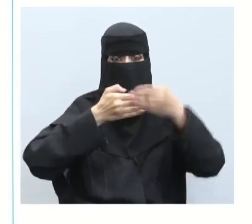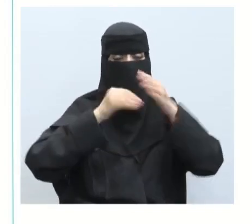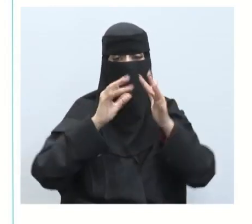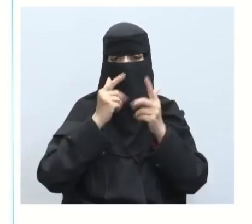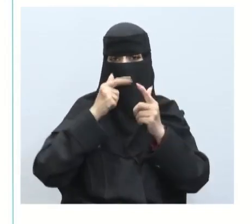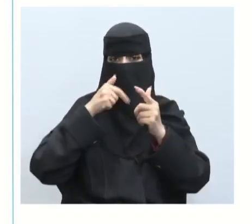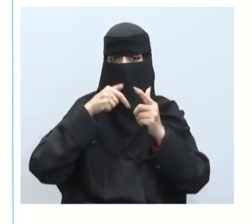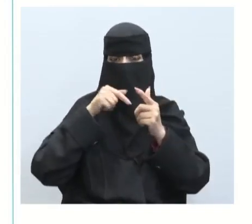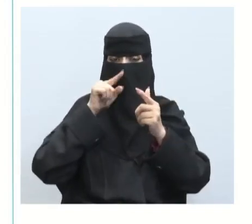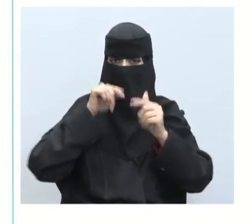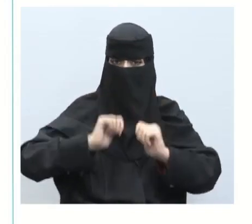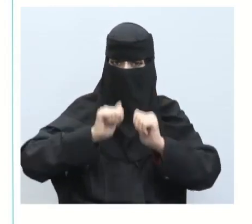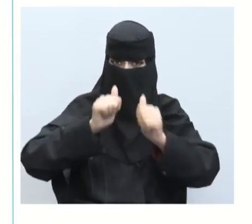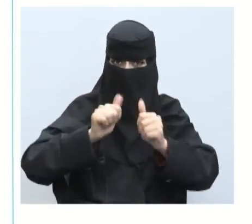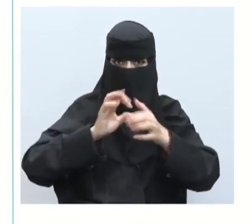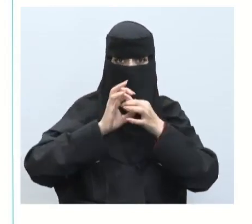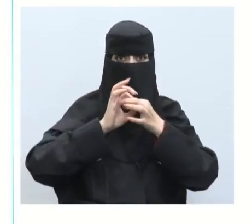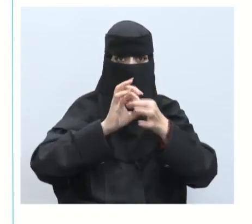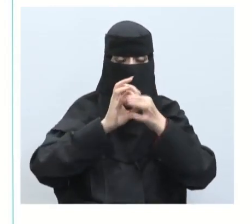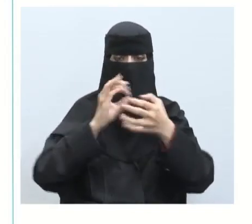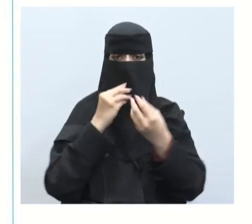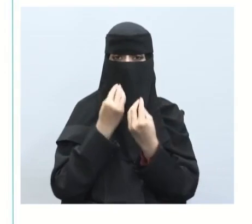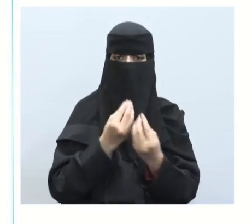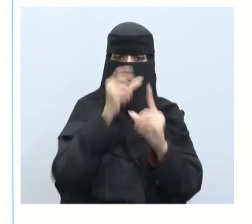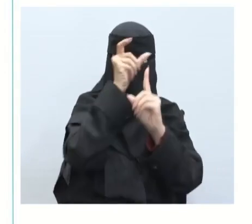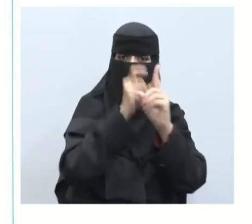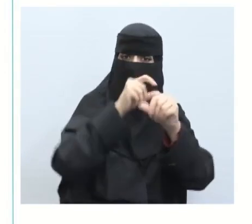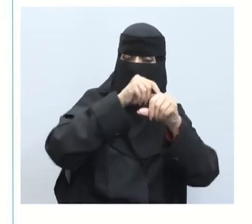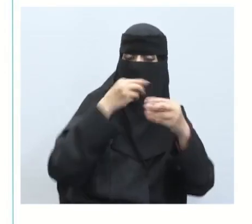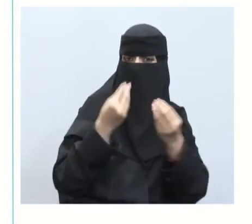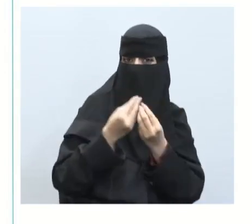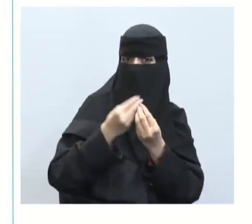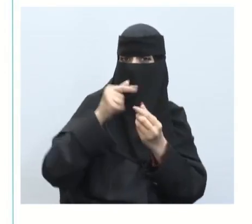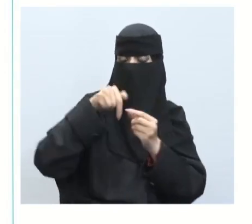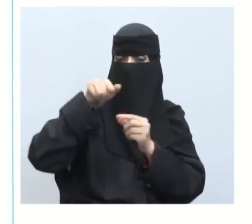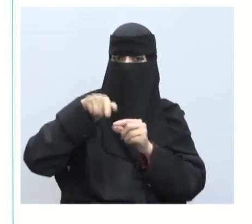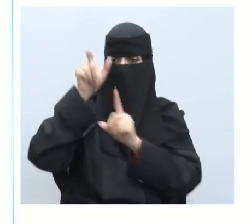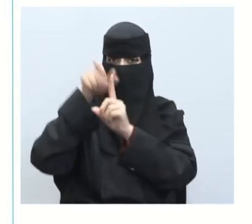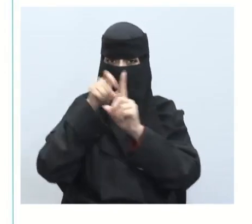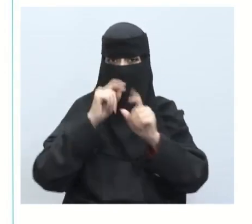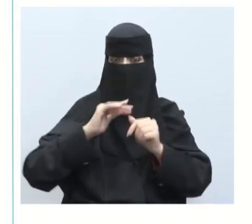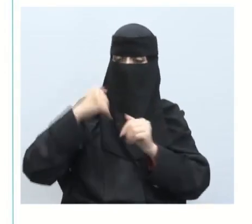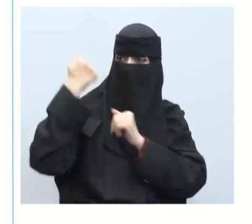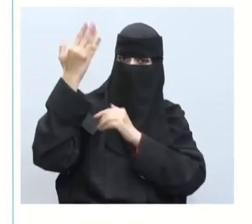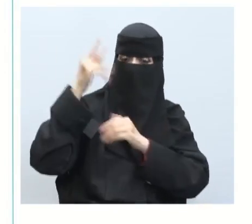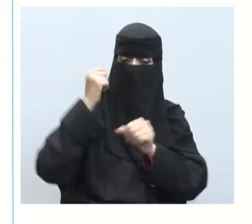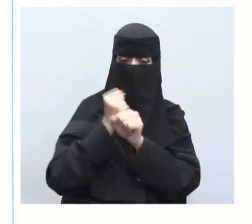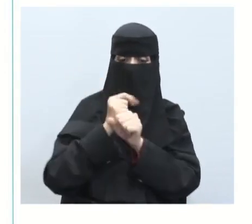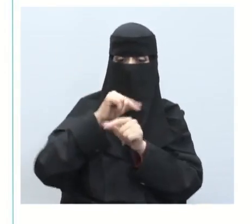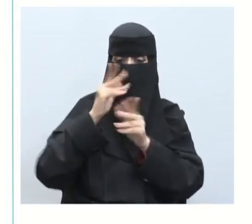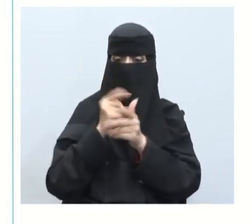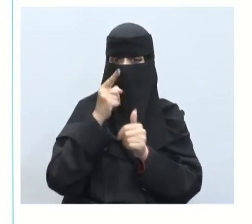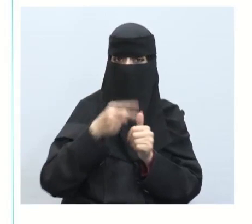العلاقات الانسانيه ولهم او مع الموظفين او حتى خارج العمل ودور المديرين عند